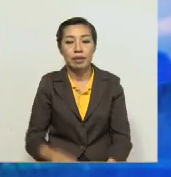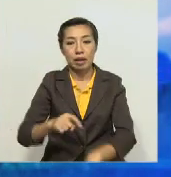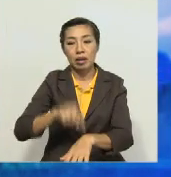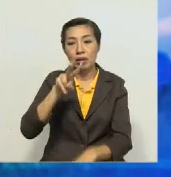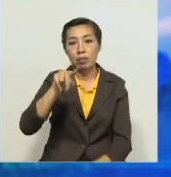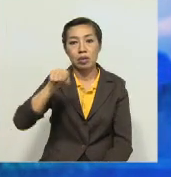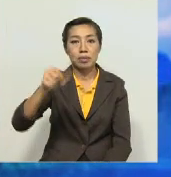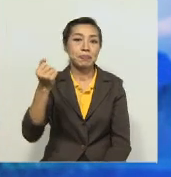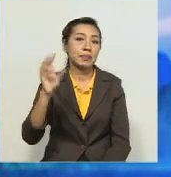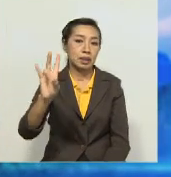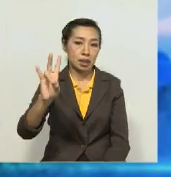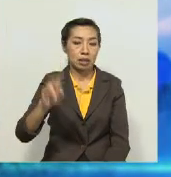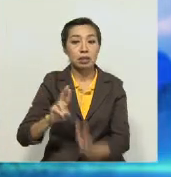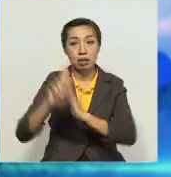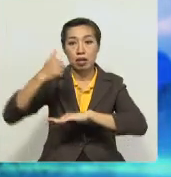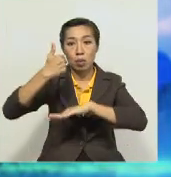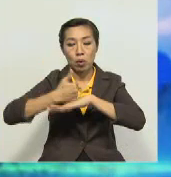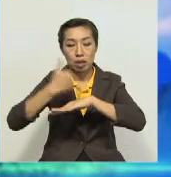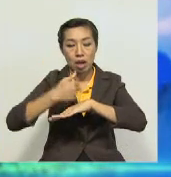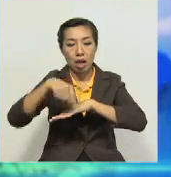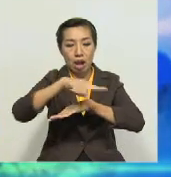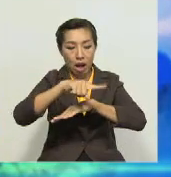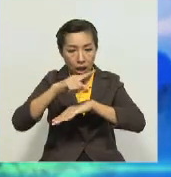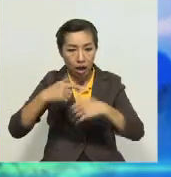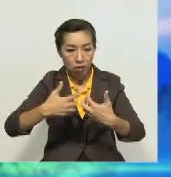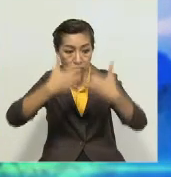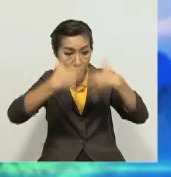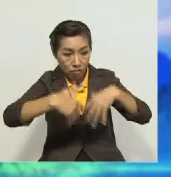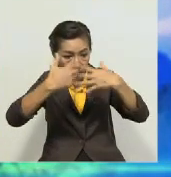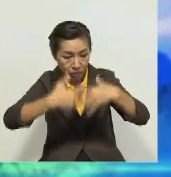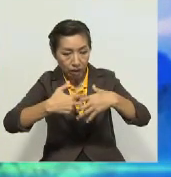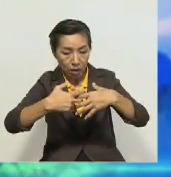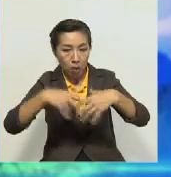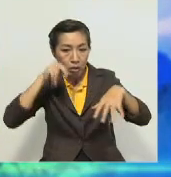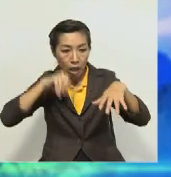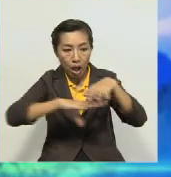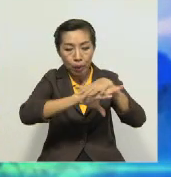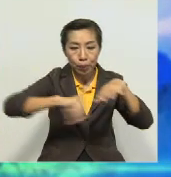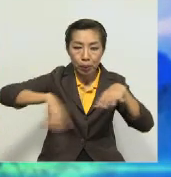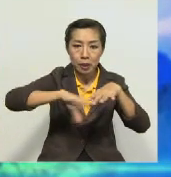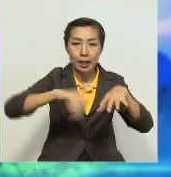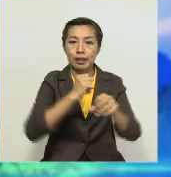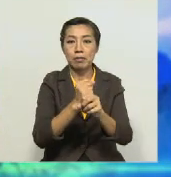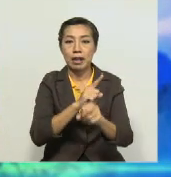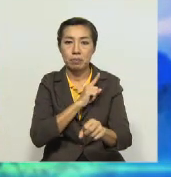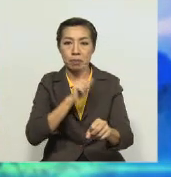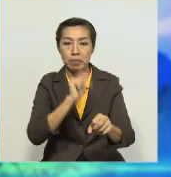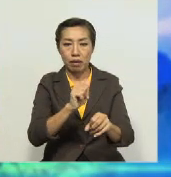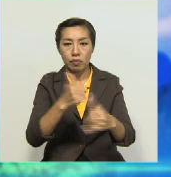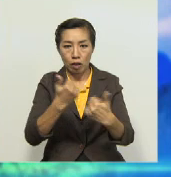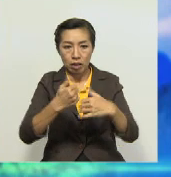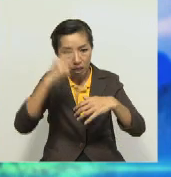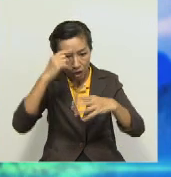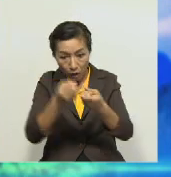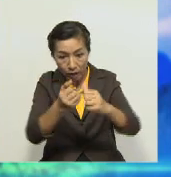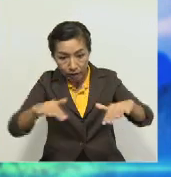14 น. สิบ็นาทีพูดวาเชยงรายรับการสุบน้ำเปิดทางหน่วยซี่อยัเป็แวทางหักขนาดนี้มีการคดเจอokingเพื่อสุบน